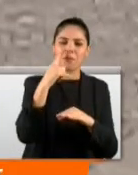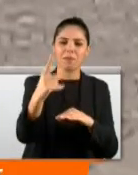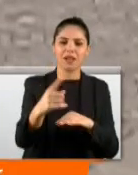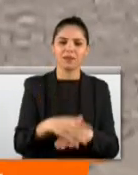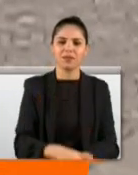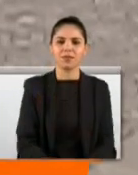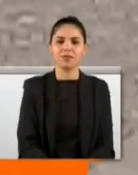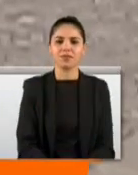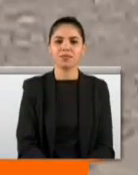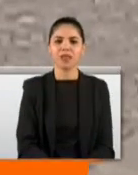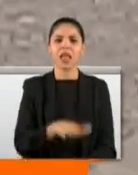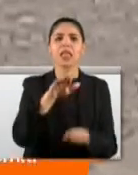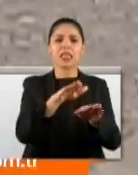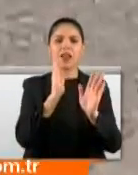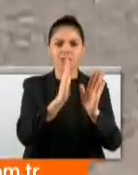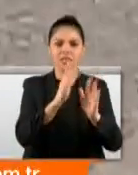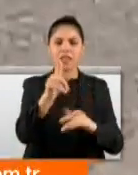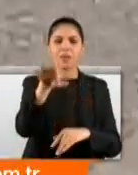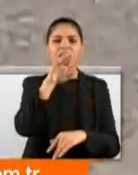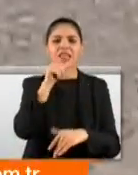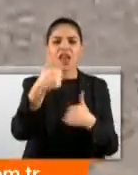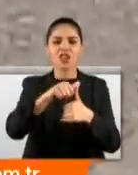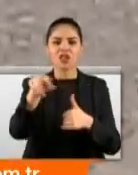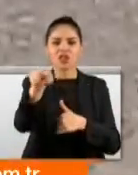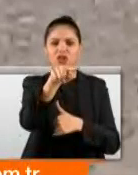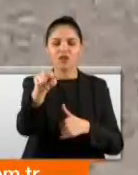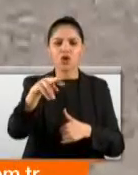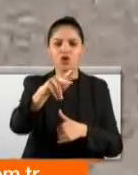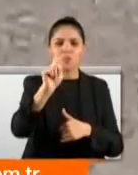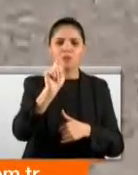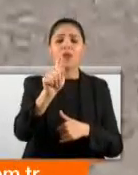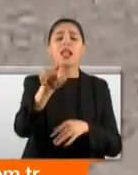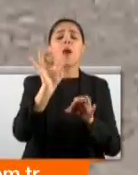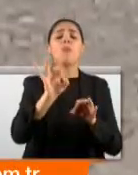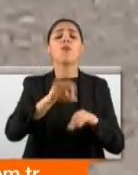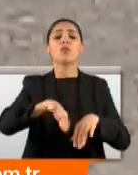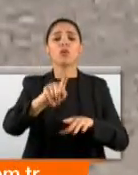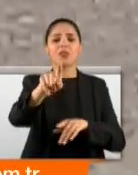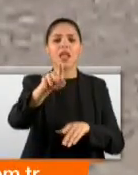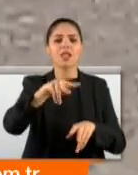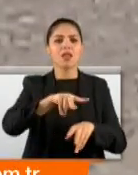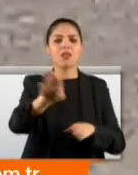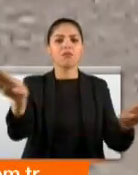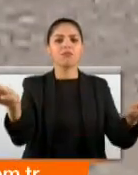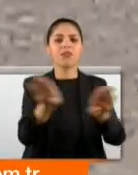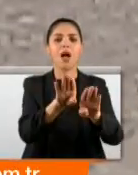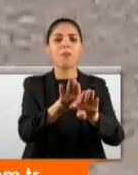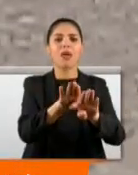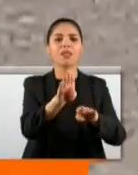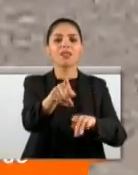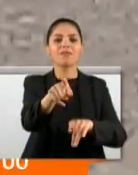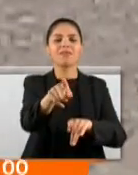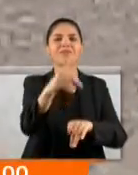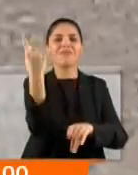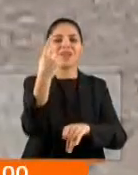Bakın trafik olanca hızıyla akıyor. Yaşlı çiftin oradan oraya geçmesi mümkün değil. Bakın işte hareket bu. Ne yapıyor? Trafiği kontrol altına alıyor.